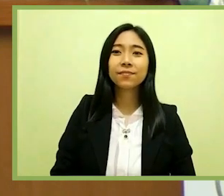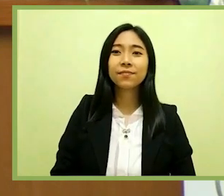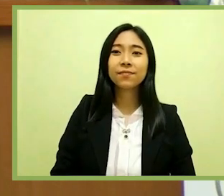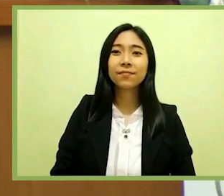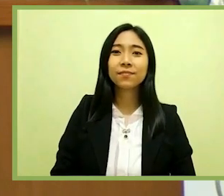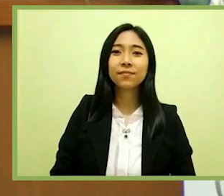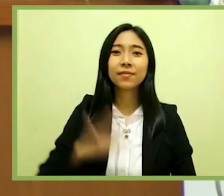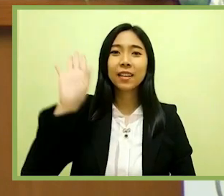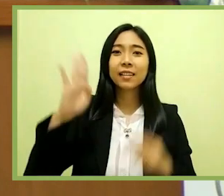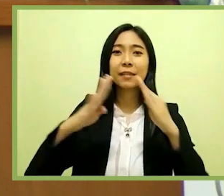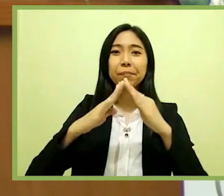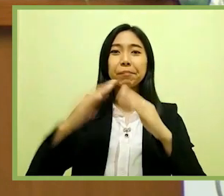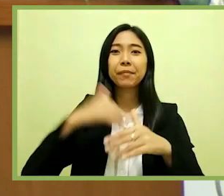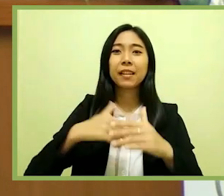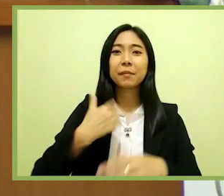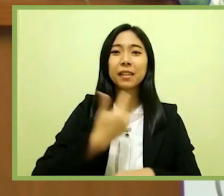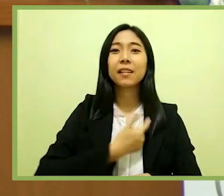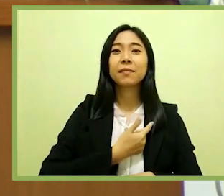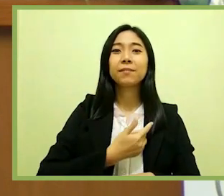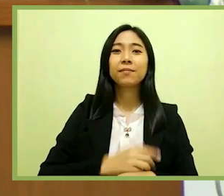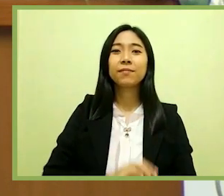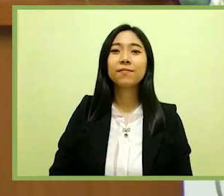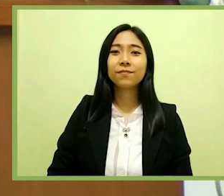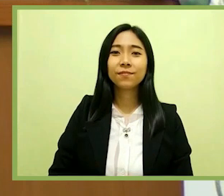bahkan diam di dalam kita.